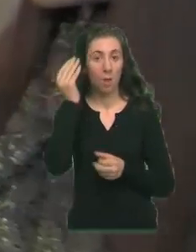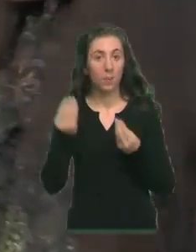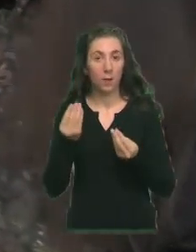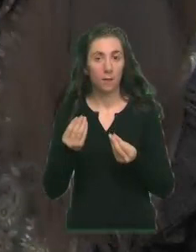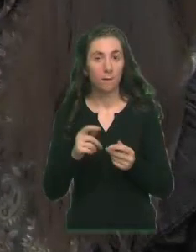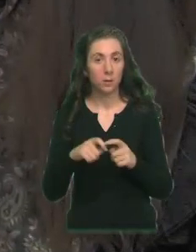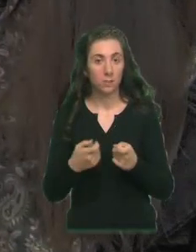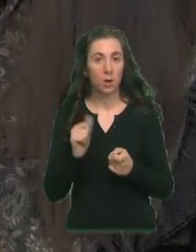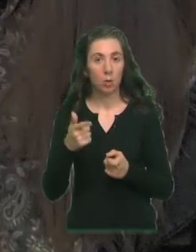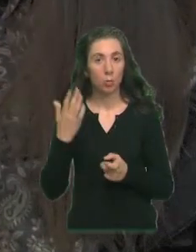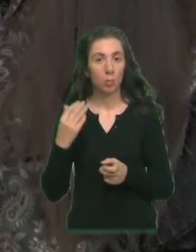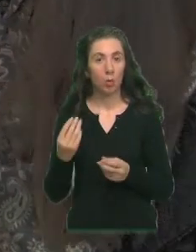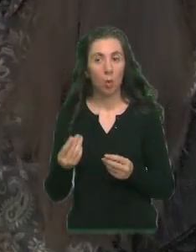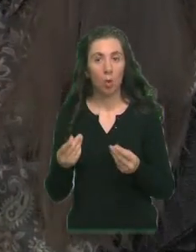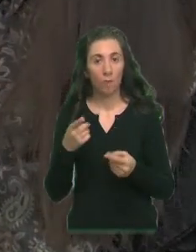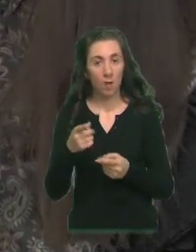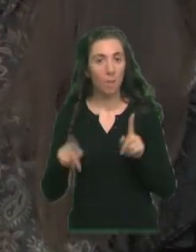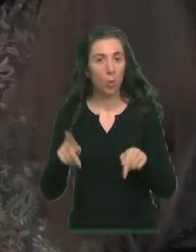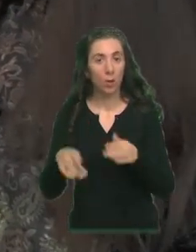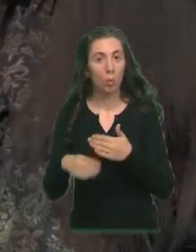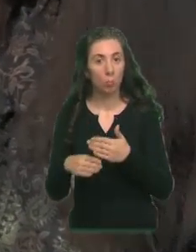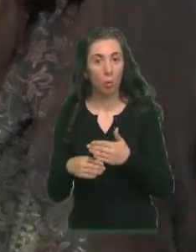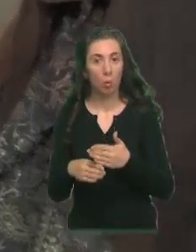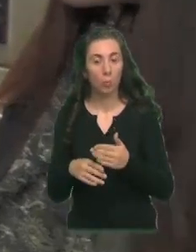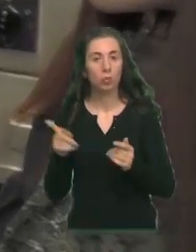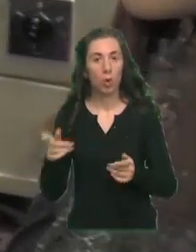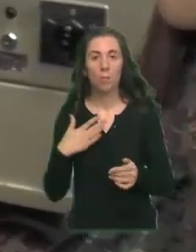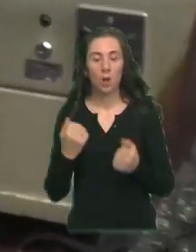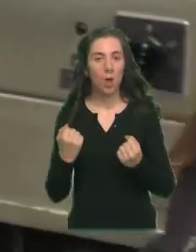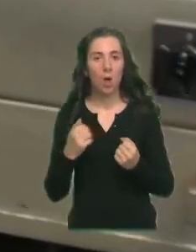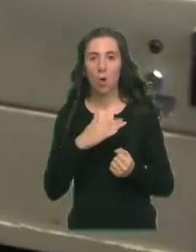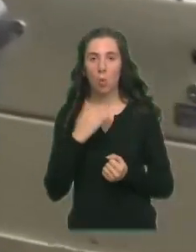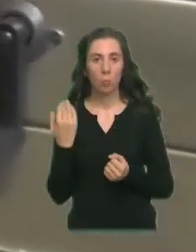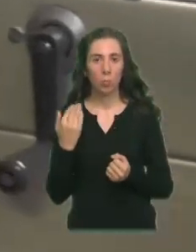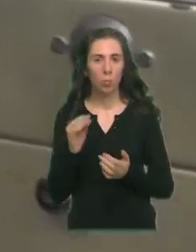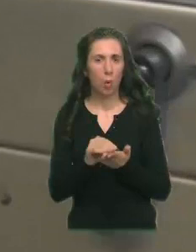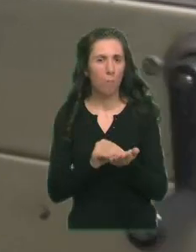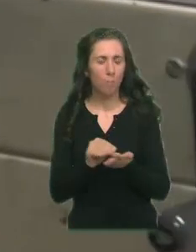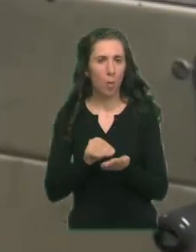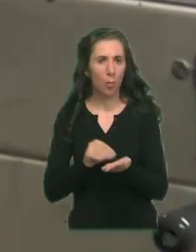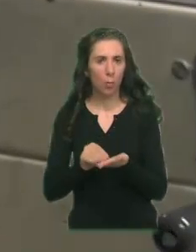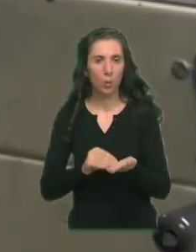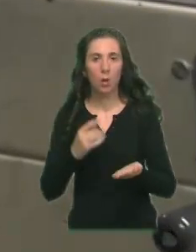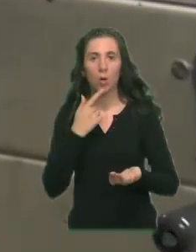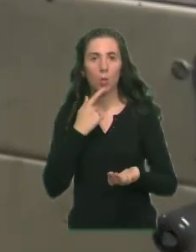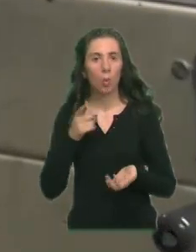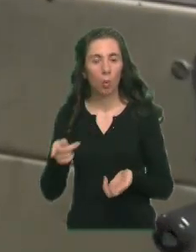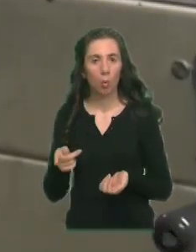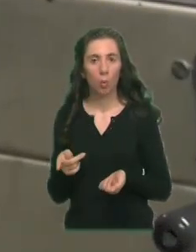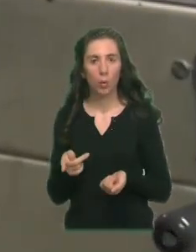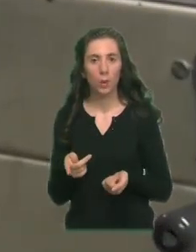neke činjenice, je li vam to bilo onako od pomoći nekad? On ima jako, jako puno podataka koje on